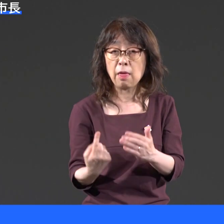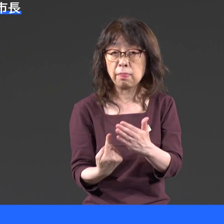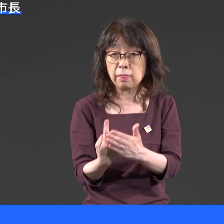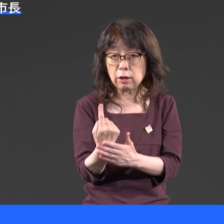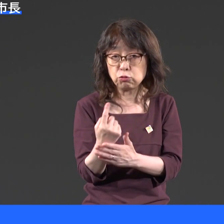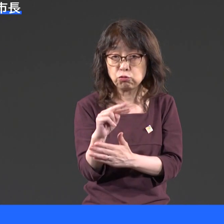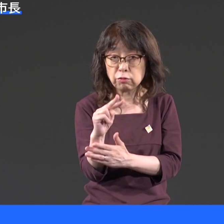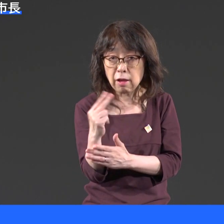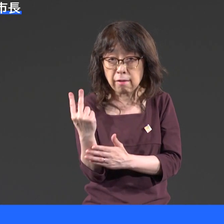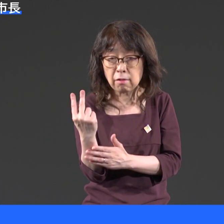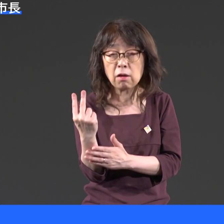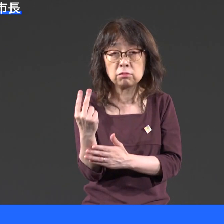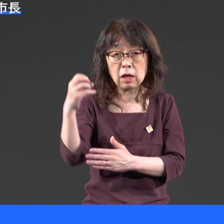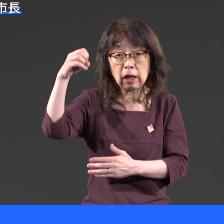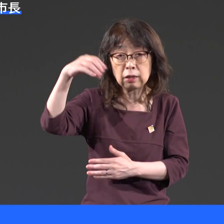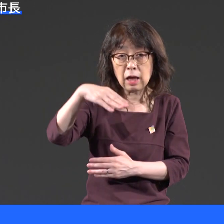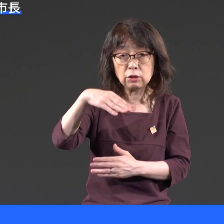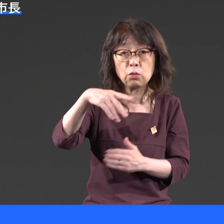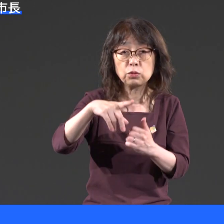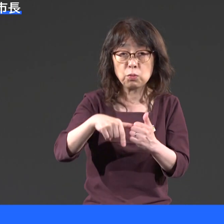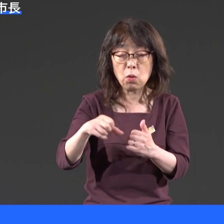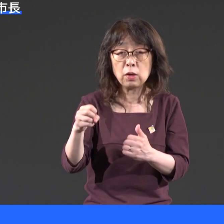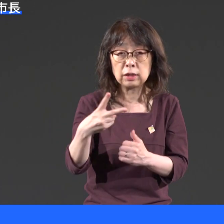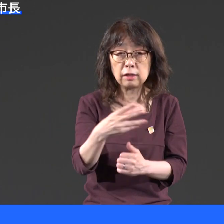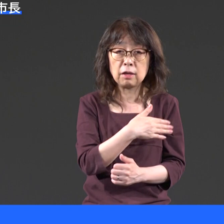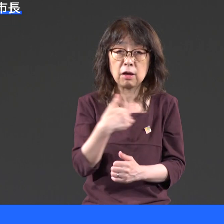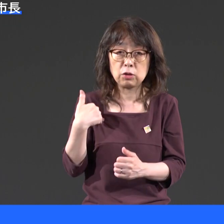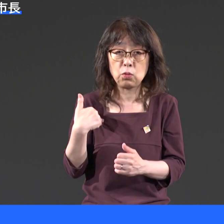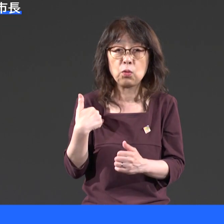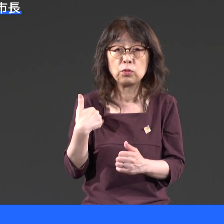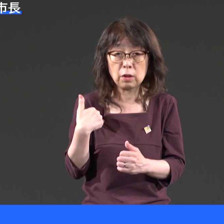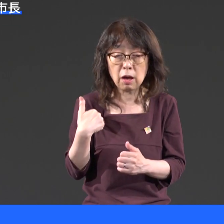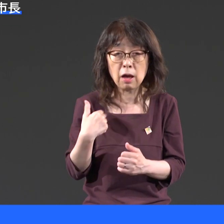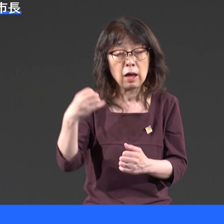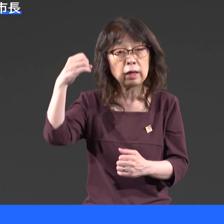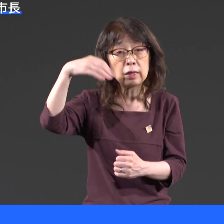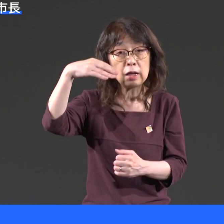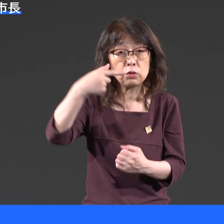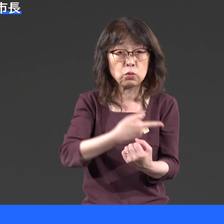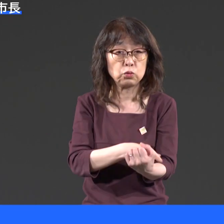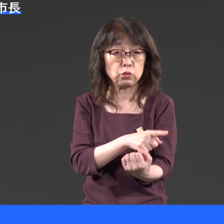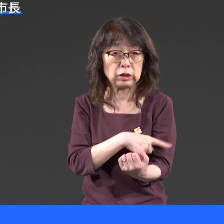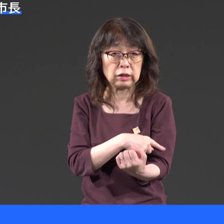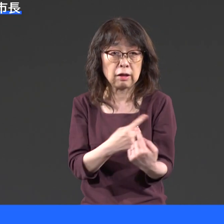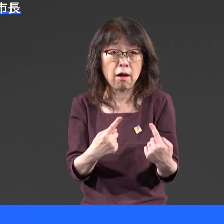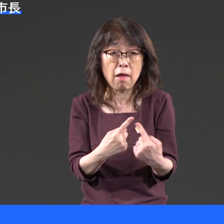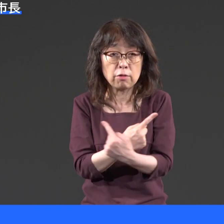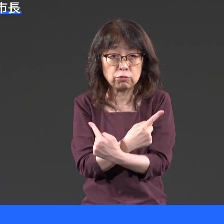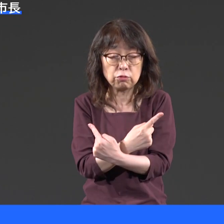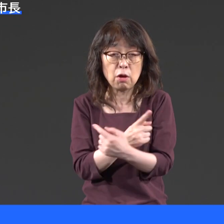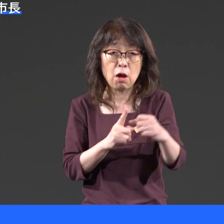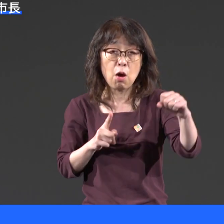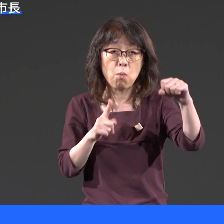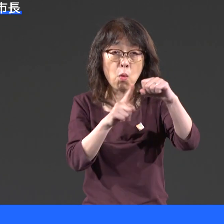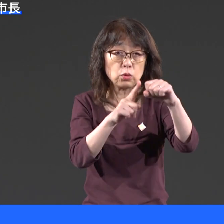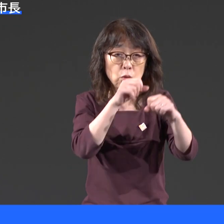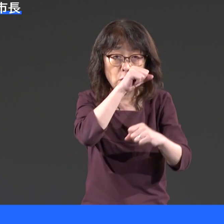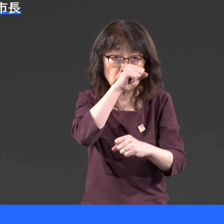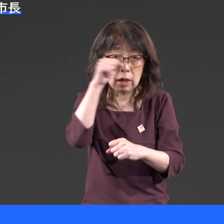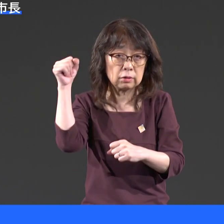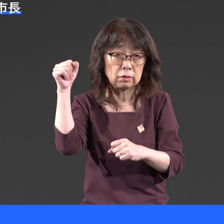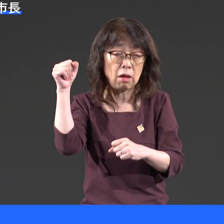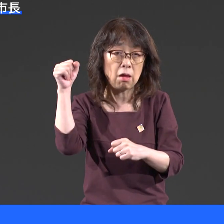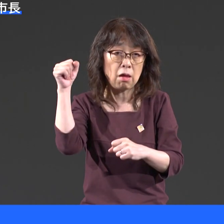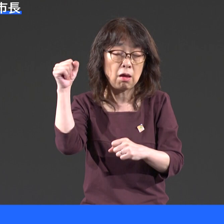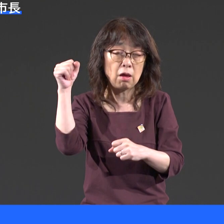力についても再生可能電力にですね、変えていくそのことがこの目標達成を実現